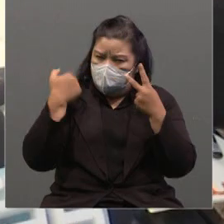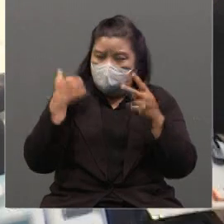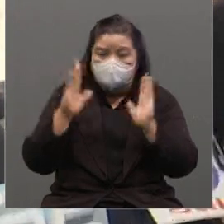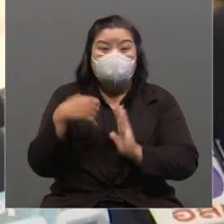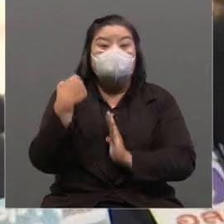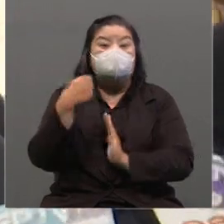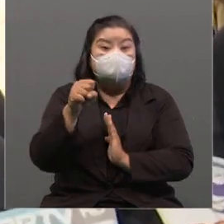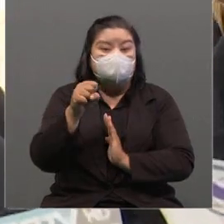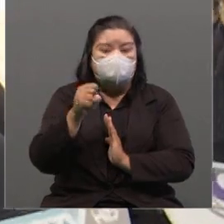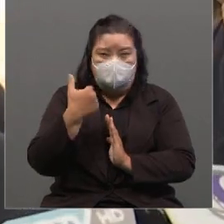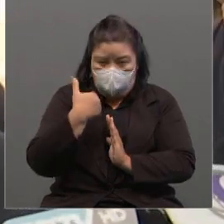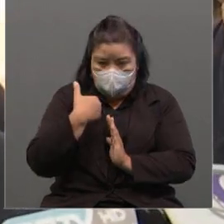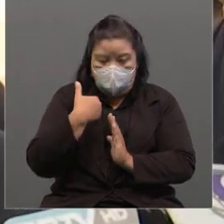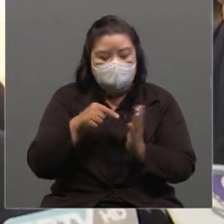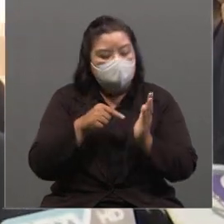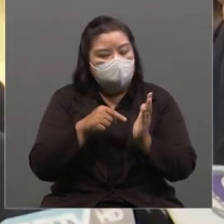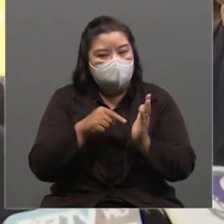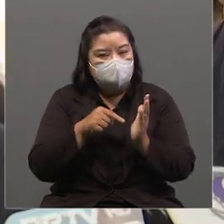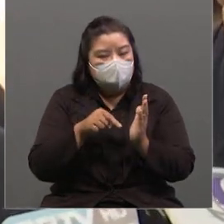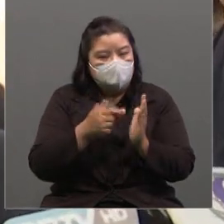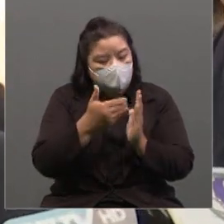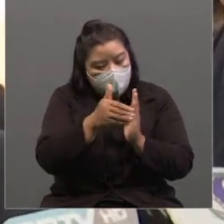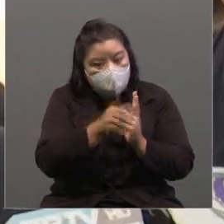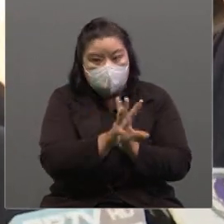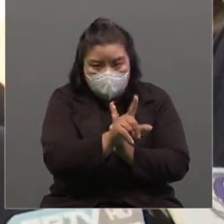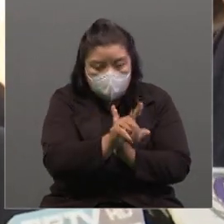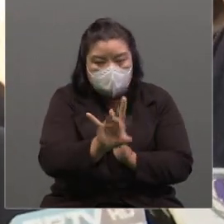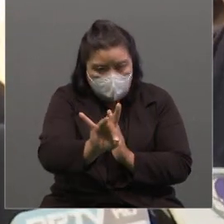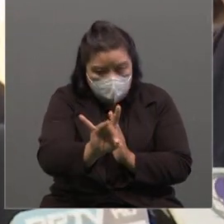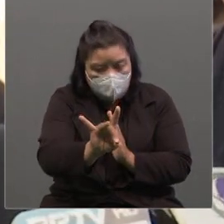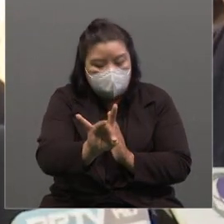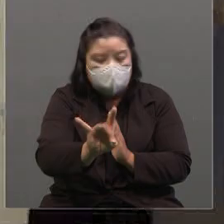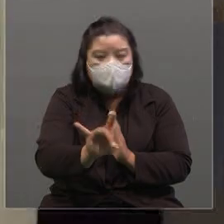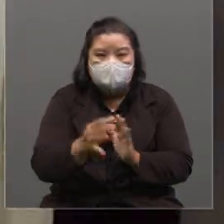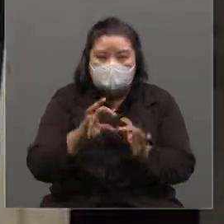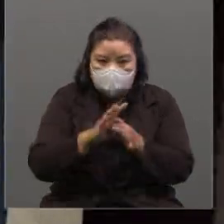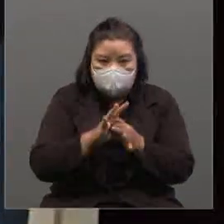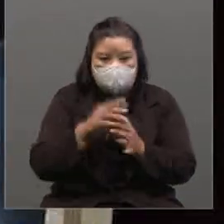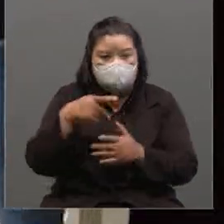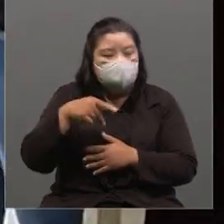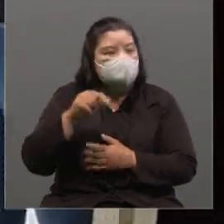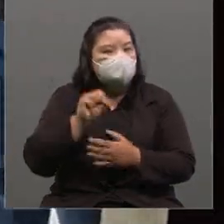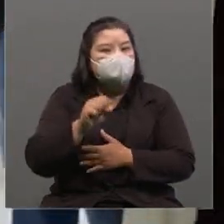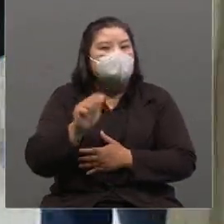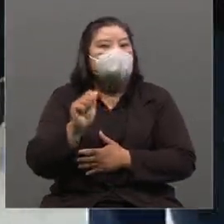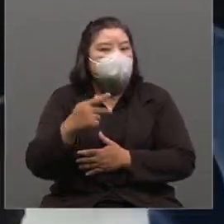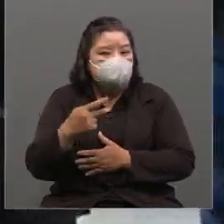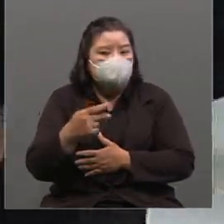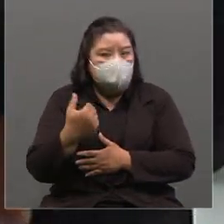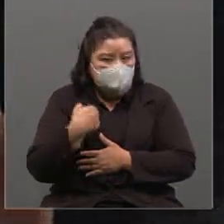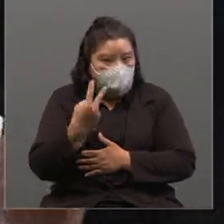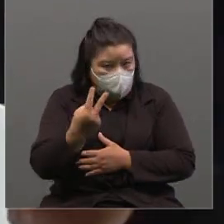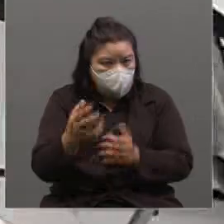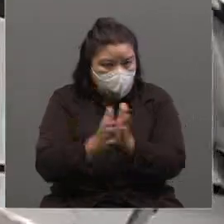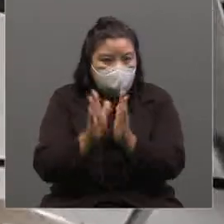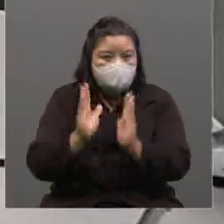แบ่งเป็นพื้นที่ภูธรภาค2รวม8แล้วก็มีตำรวจสืบสวนสอบสวนอาชญากรรมทางเทคโนโลยีหรือว่าสอท2นายเข้าม